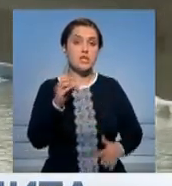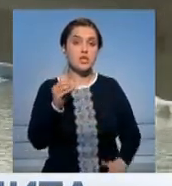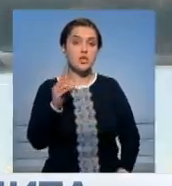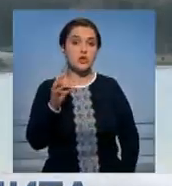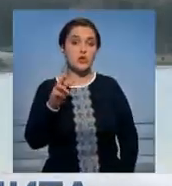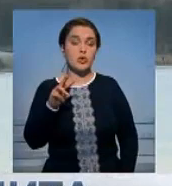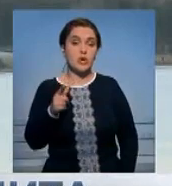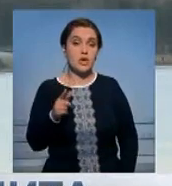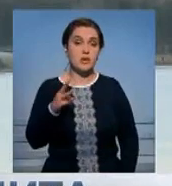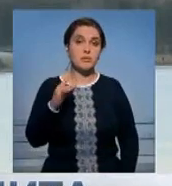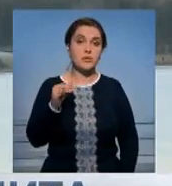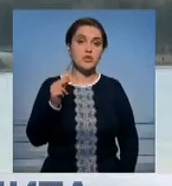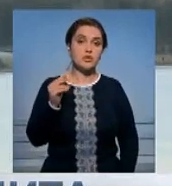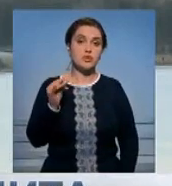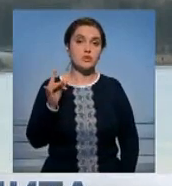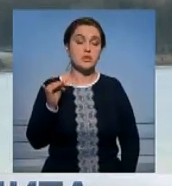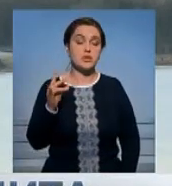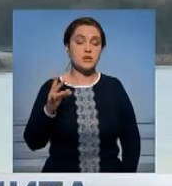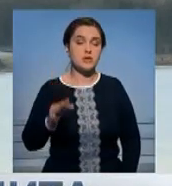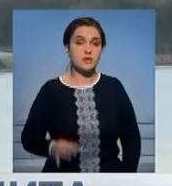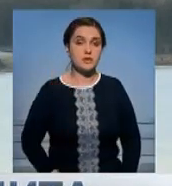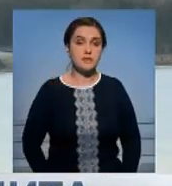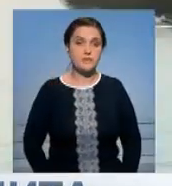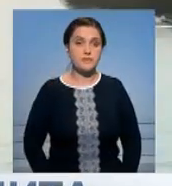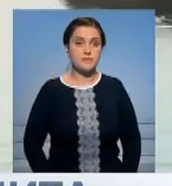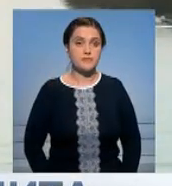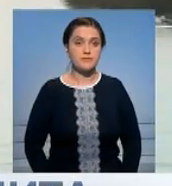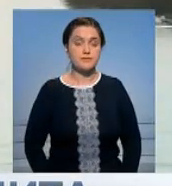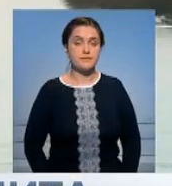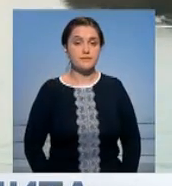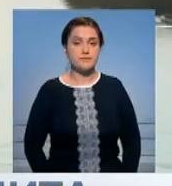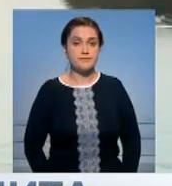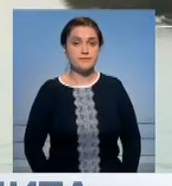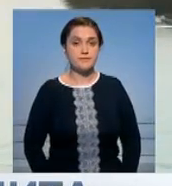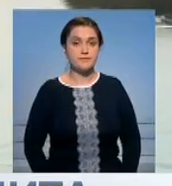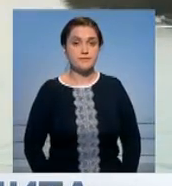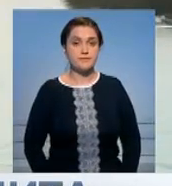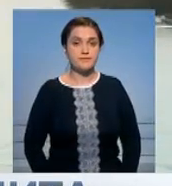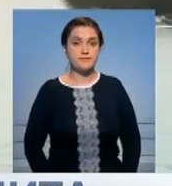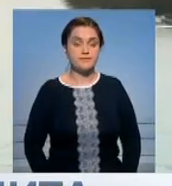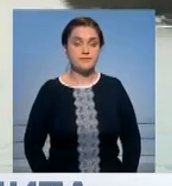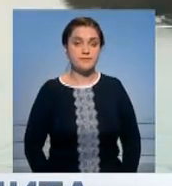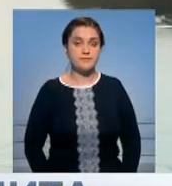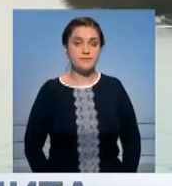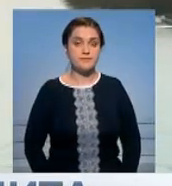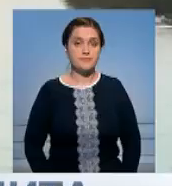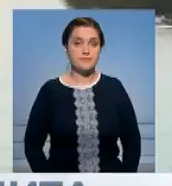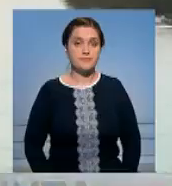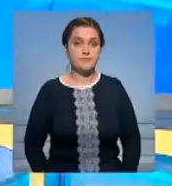и Мичурина. Ербулабишев, Самат Аспанов, Алексей Аминицкий из Павлодарской области, Хабар 24.